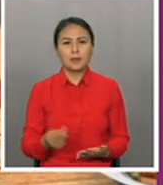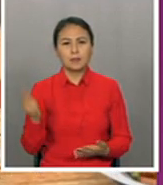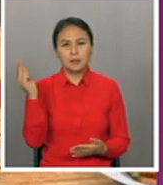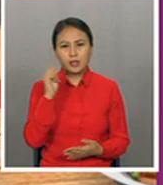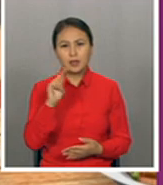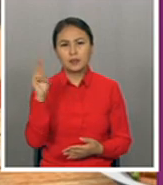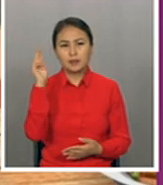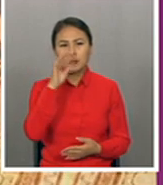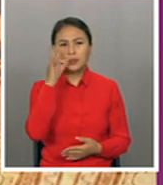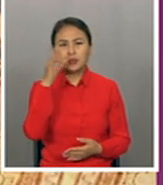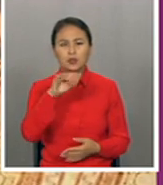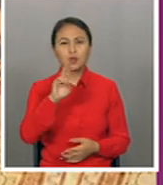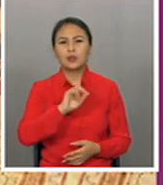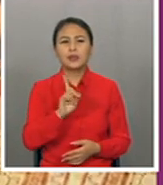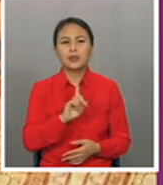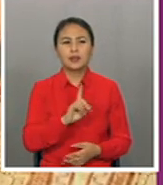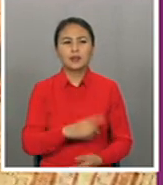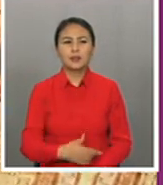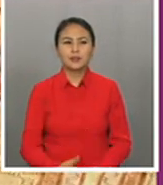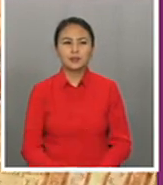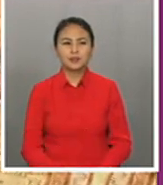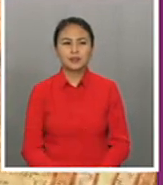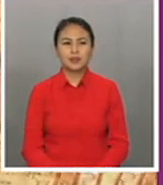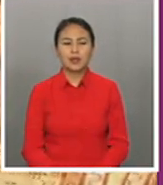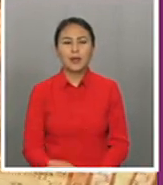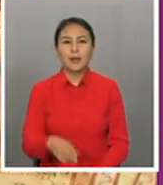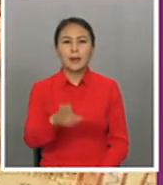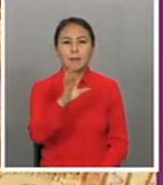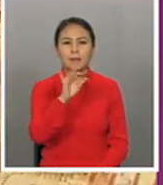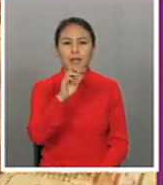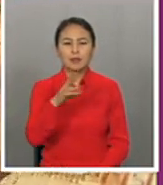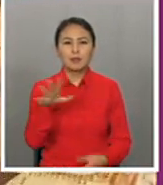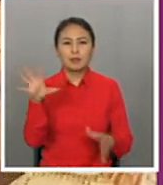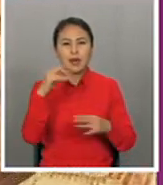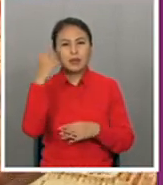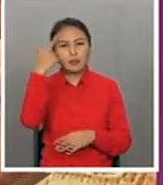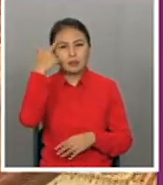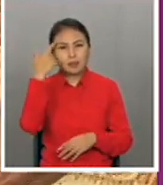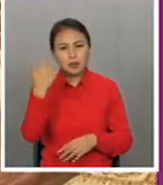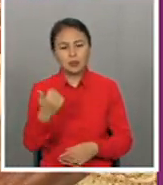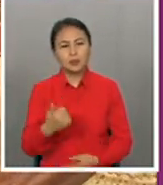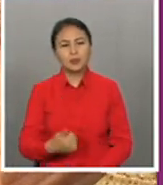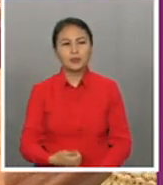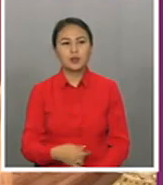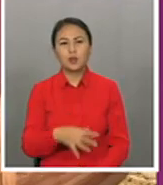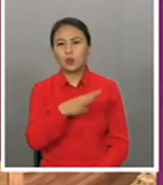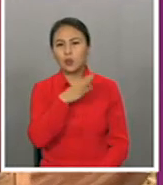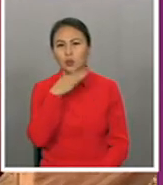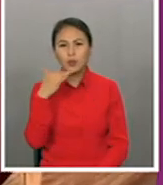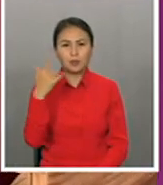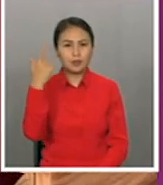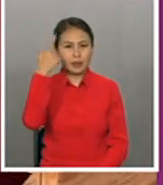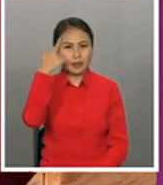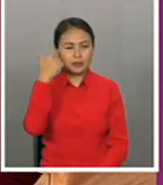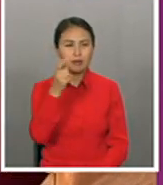ол не? Білім деген білу деген. Көп білетін білгір адамды білімді